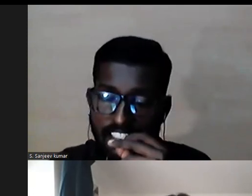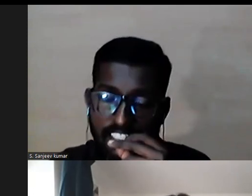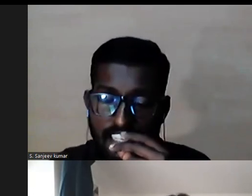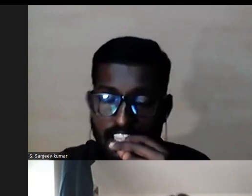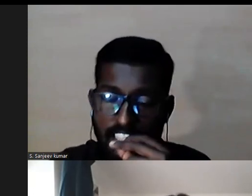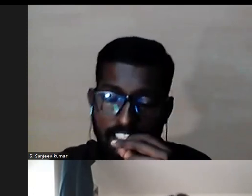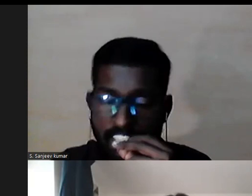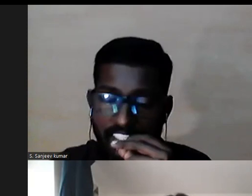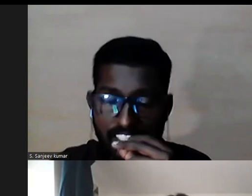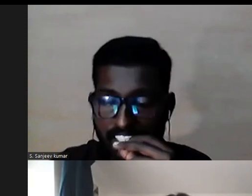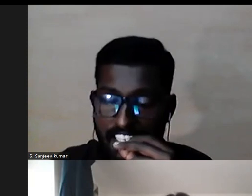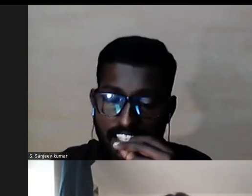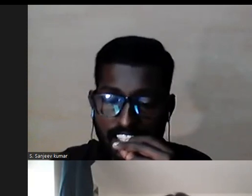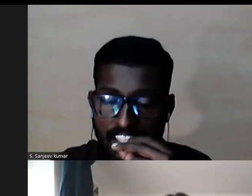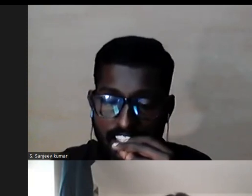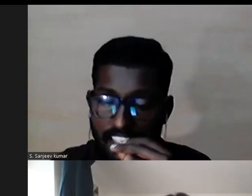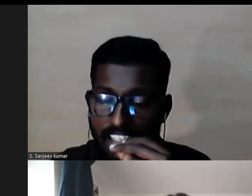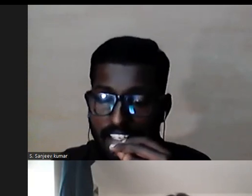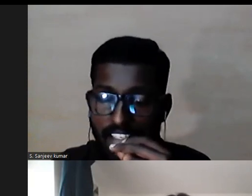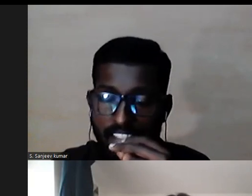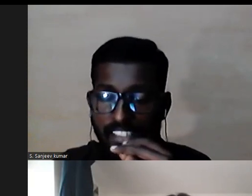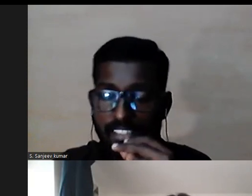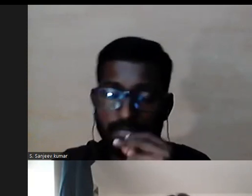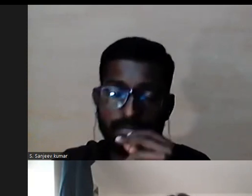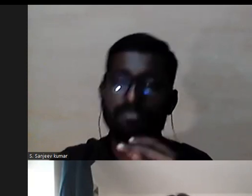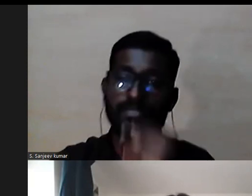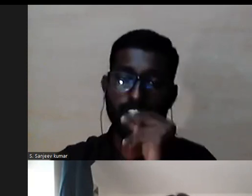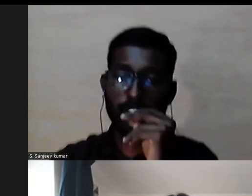இன்னா ஈயனா இவருக்கு இனியாரனா